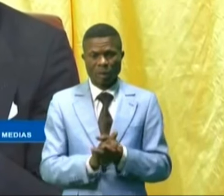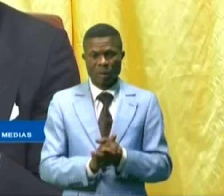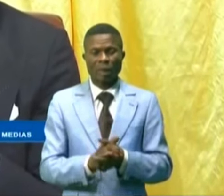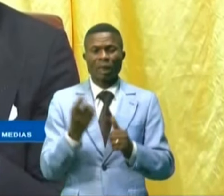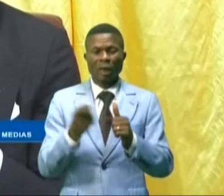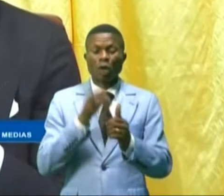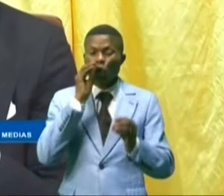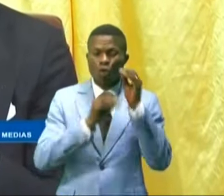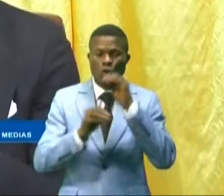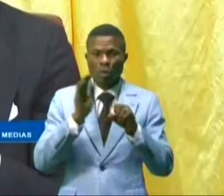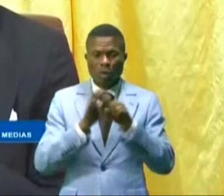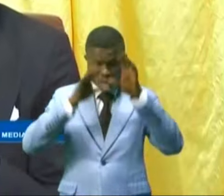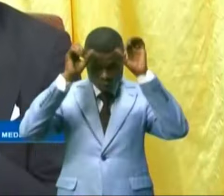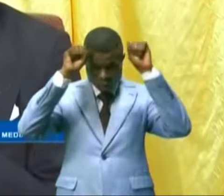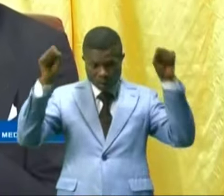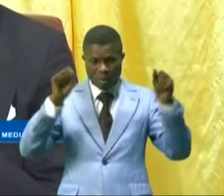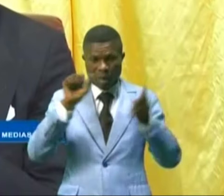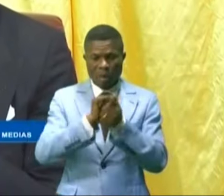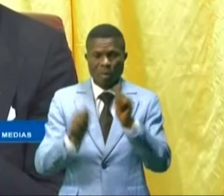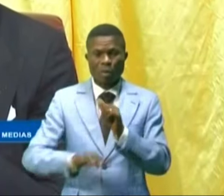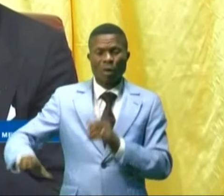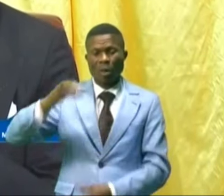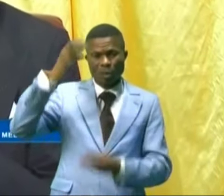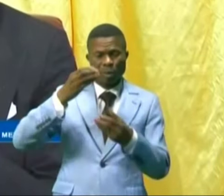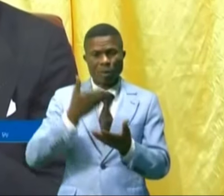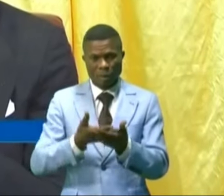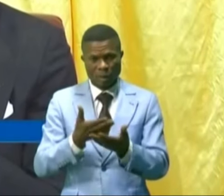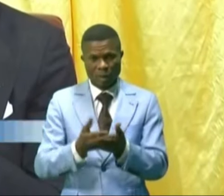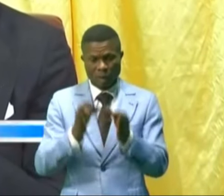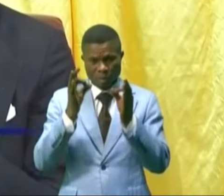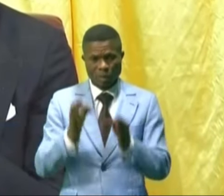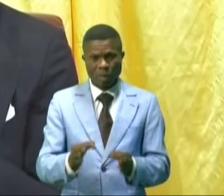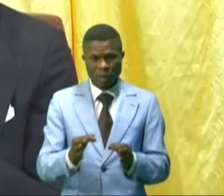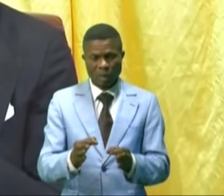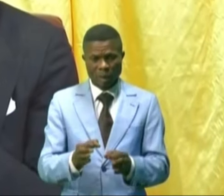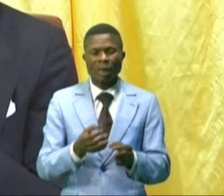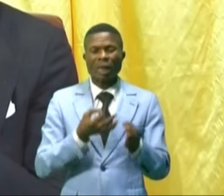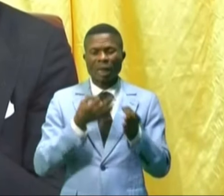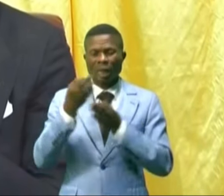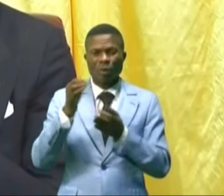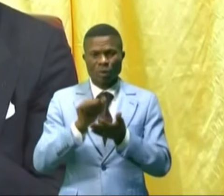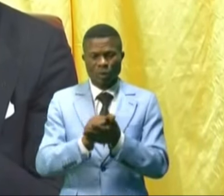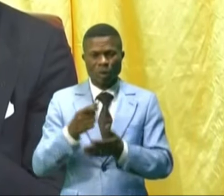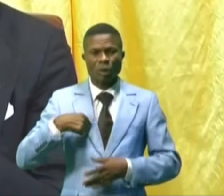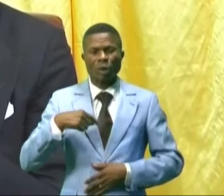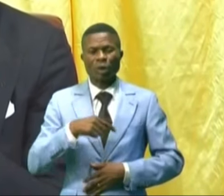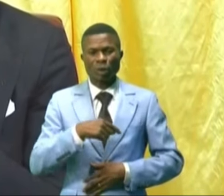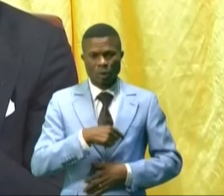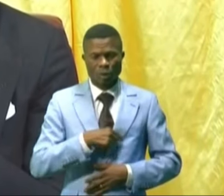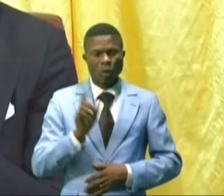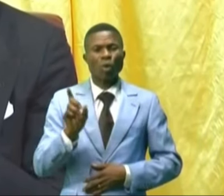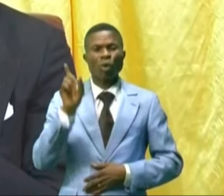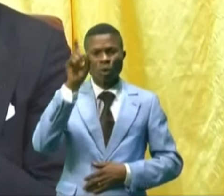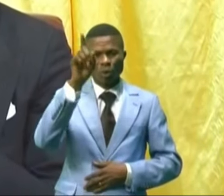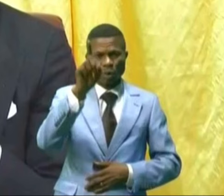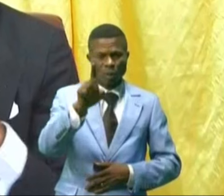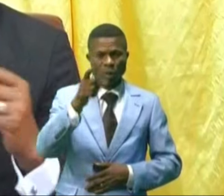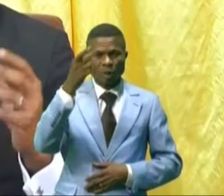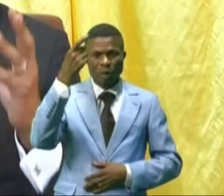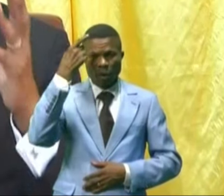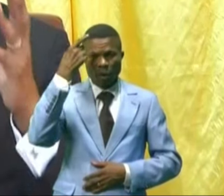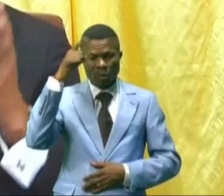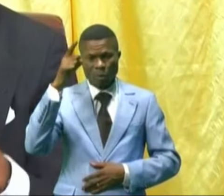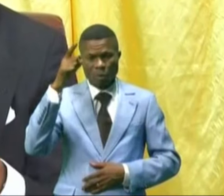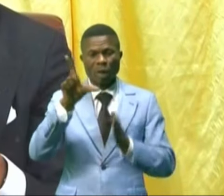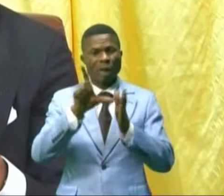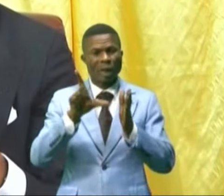Au Rwanda, dans beaucoup de pays africains, vous n'en avez pas. Donc, sachons apprécier ce que nous avons. Et nous, nous allons aller non seulement avec la loi